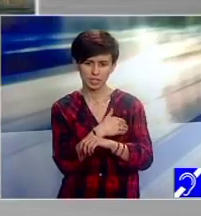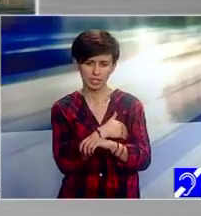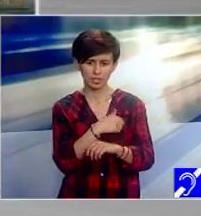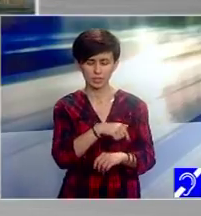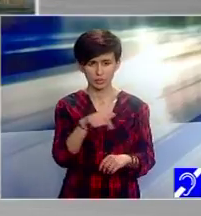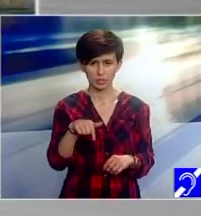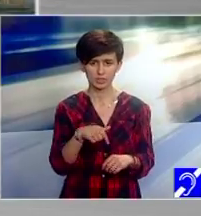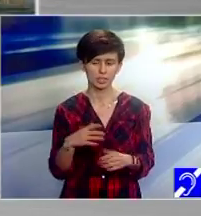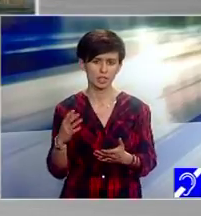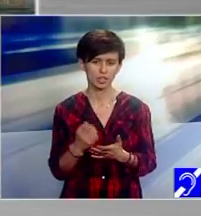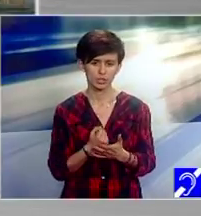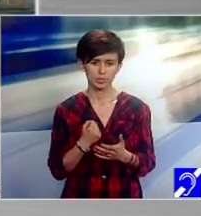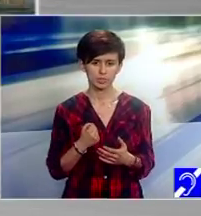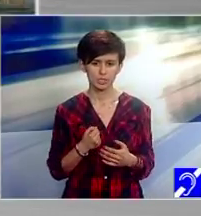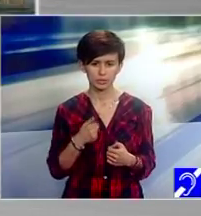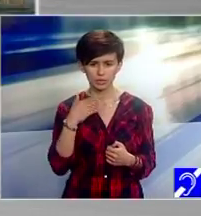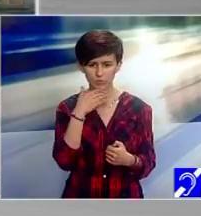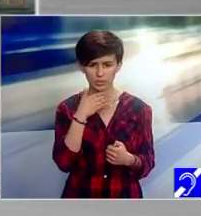obținut un meritat